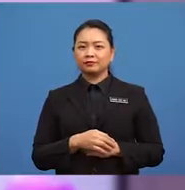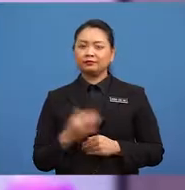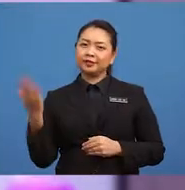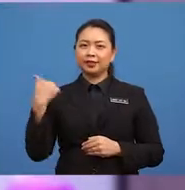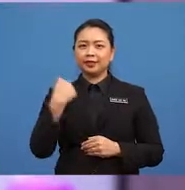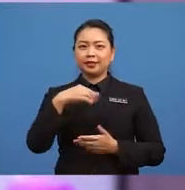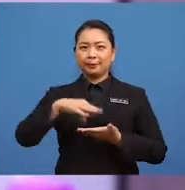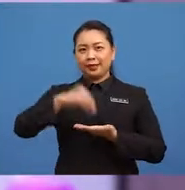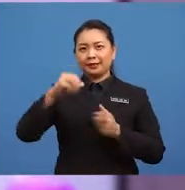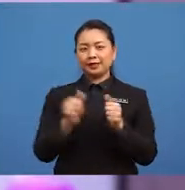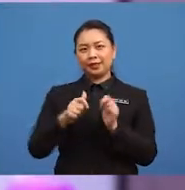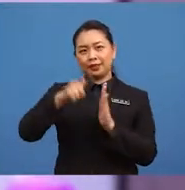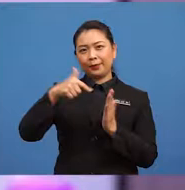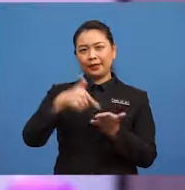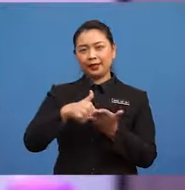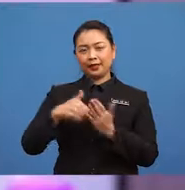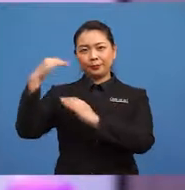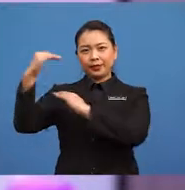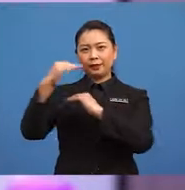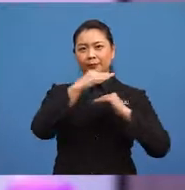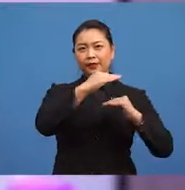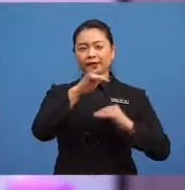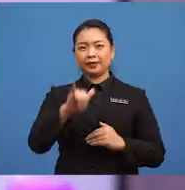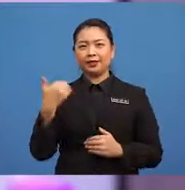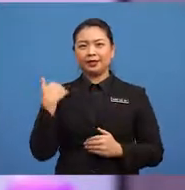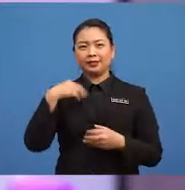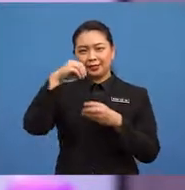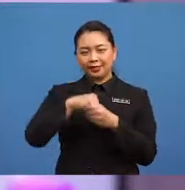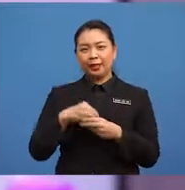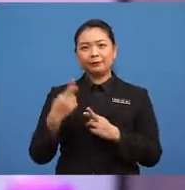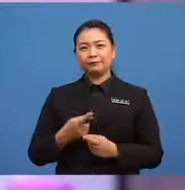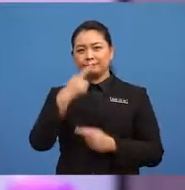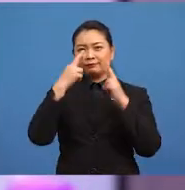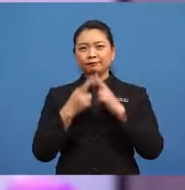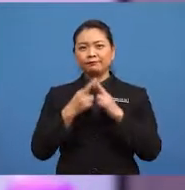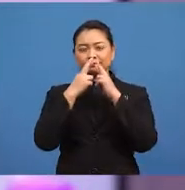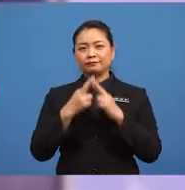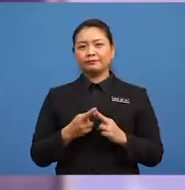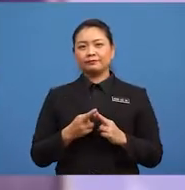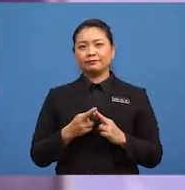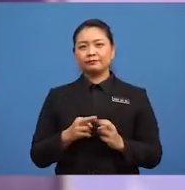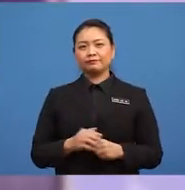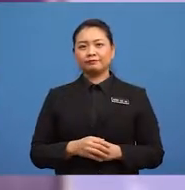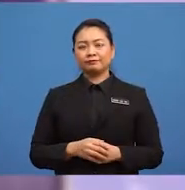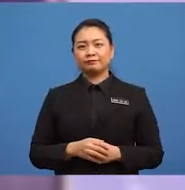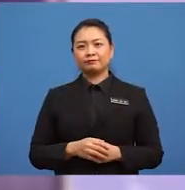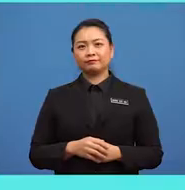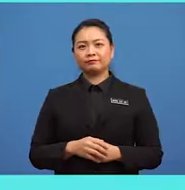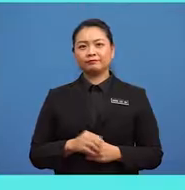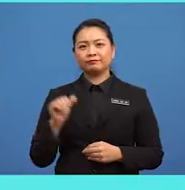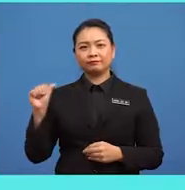kita belajar dengan lebih lanjut peringkat-peringkat yang terdapat dalam respirasi aerob. Respirasi